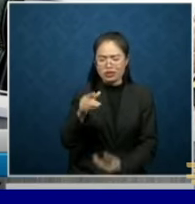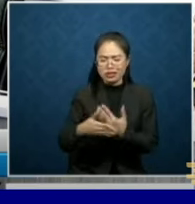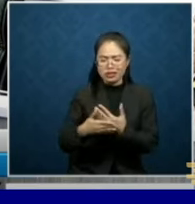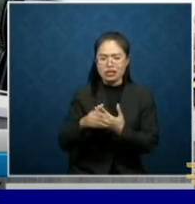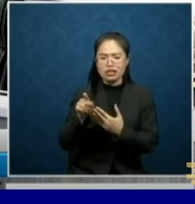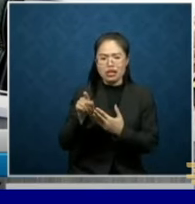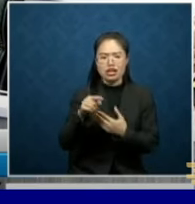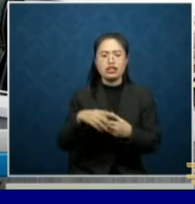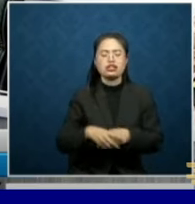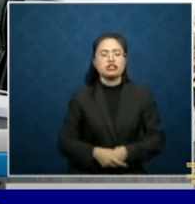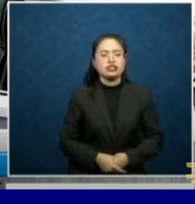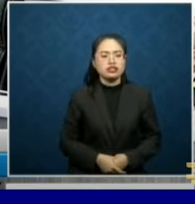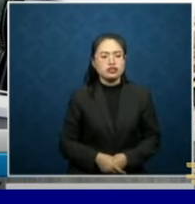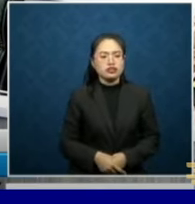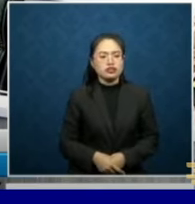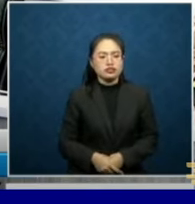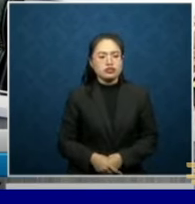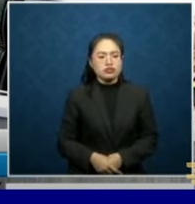อันนี้เ